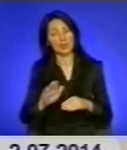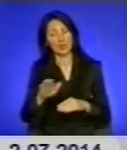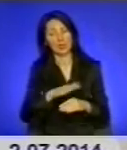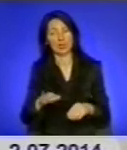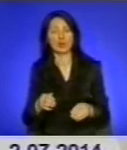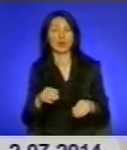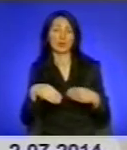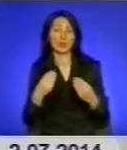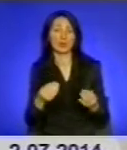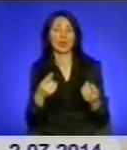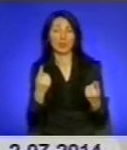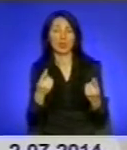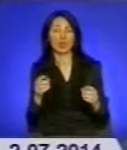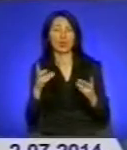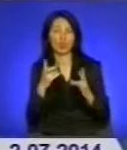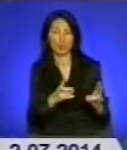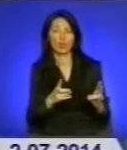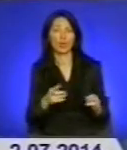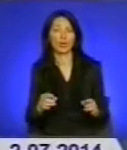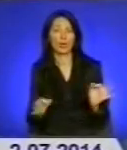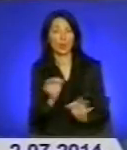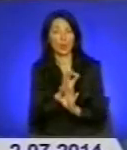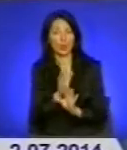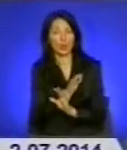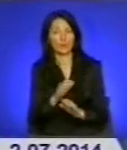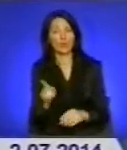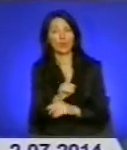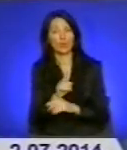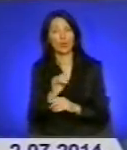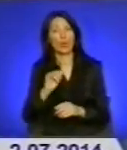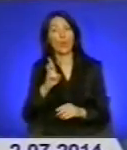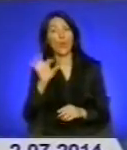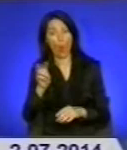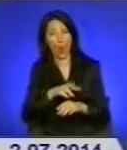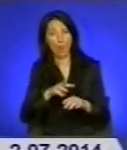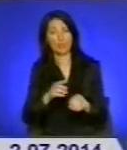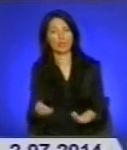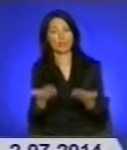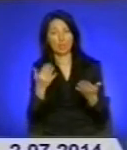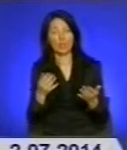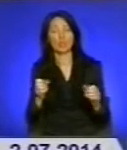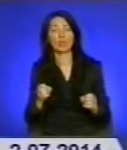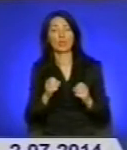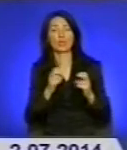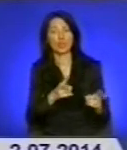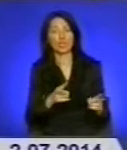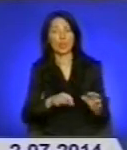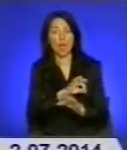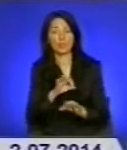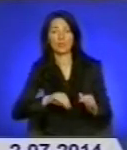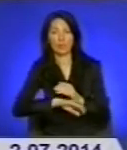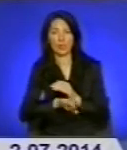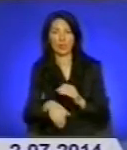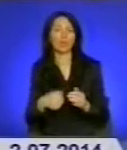навколишньому середовищу Тернопіль розкрили злочинну схему розкрадання понад 4 млн грн